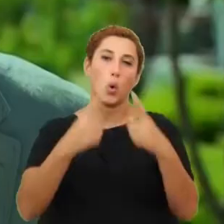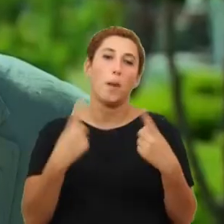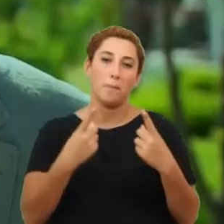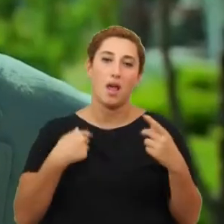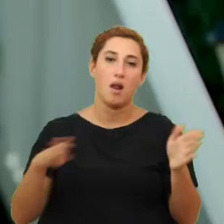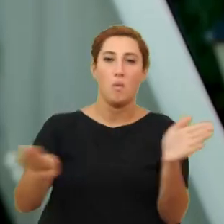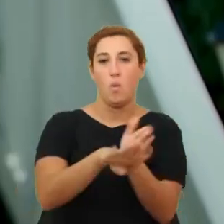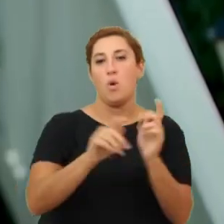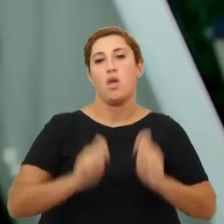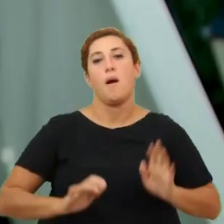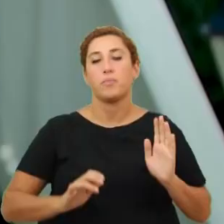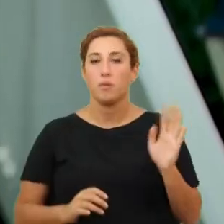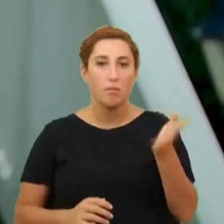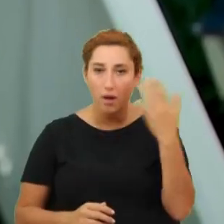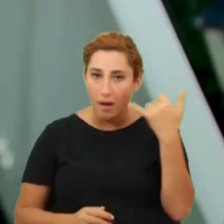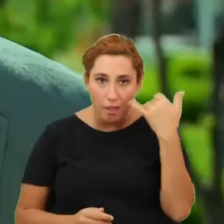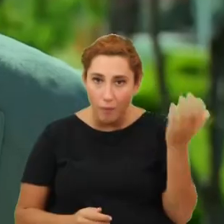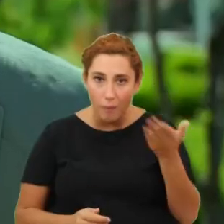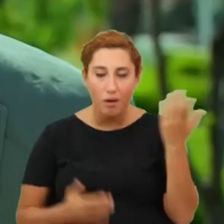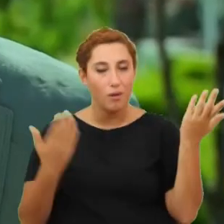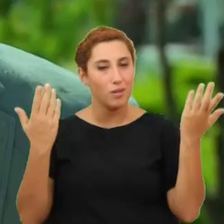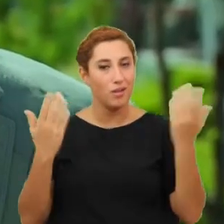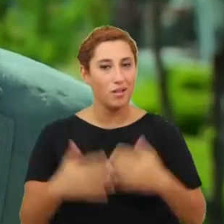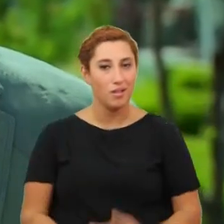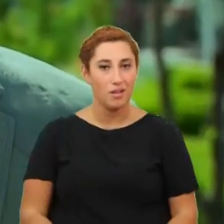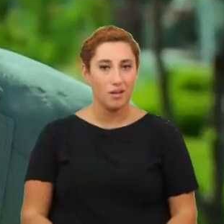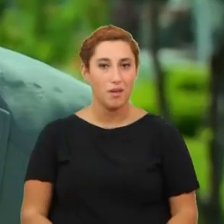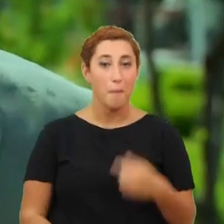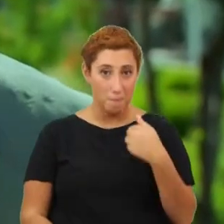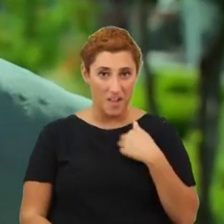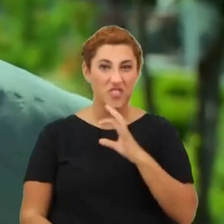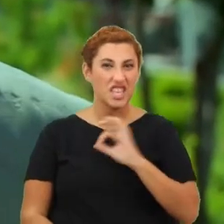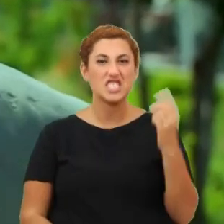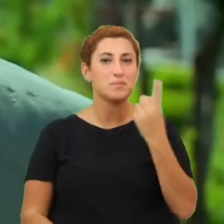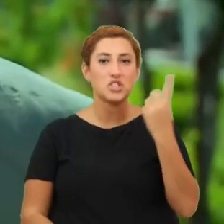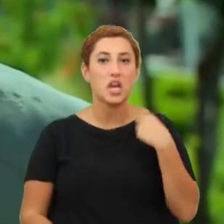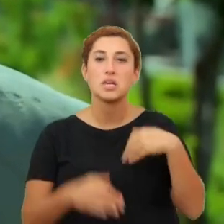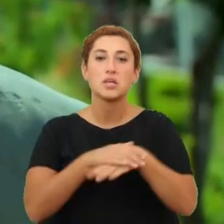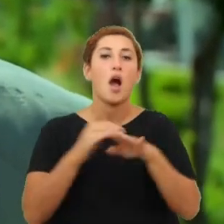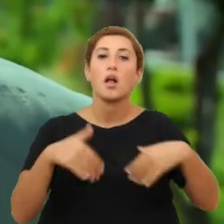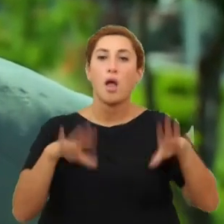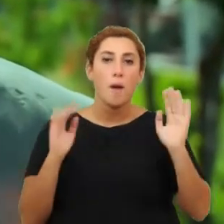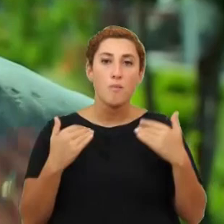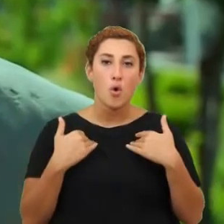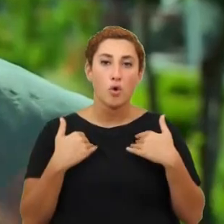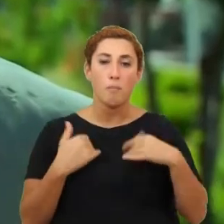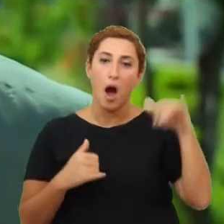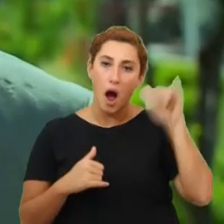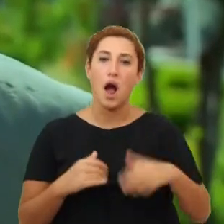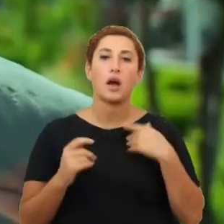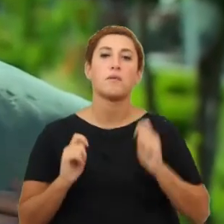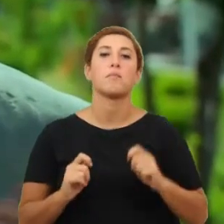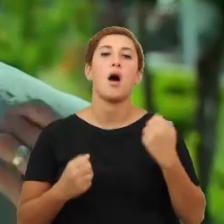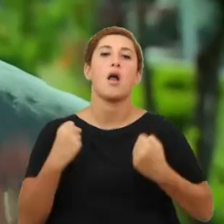yerine çektim arabamı. Alo! Allah Allah! Ben hiçbir şey saklamıyorum. Hak ettim